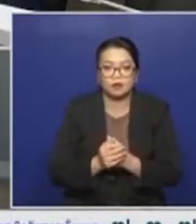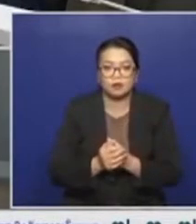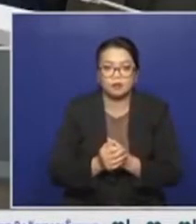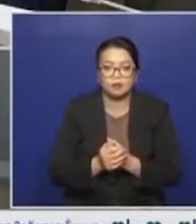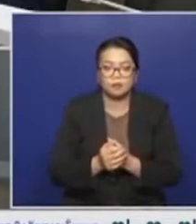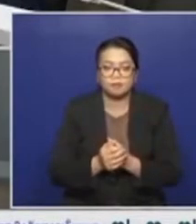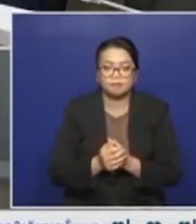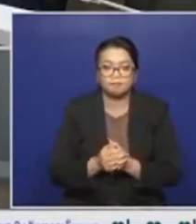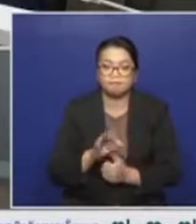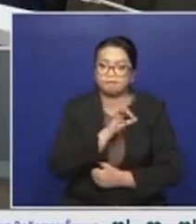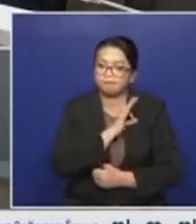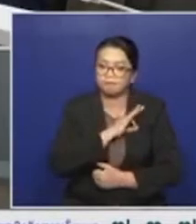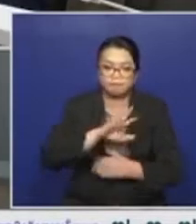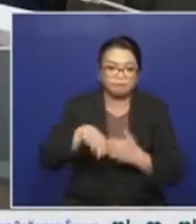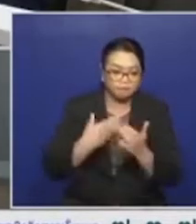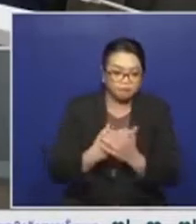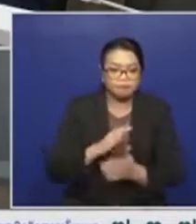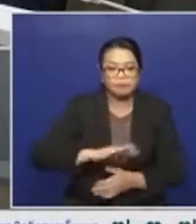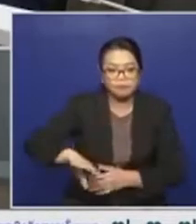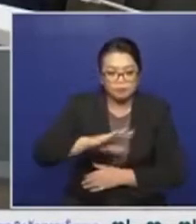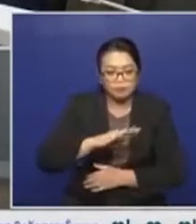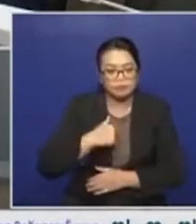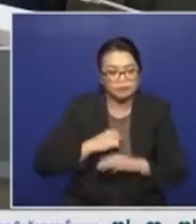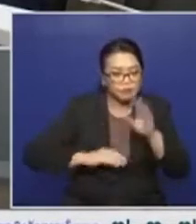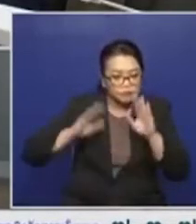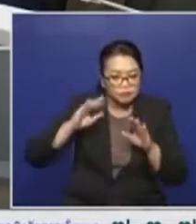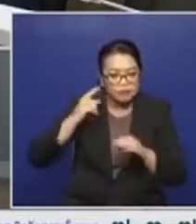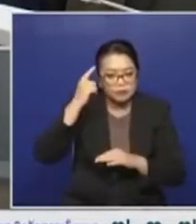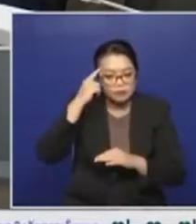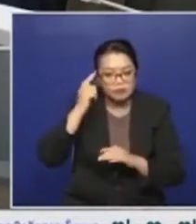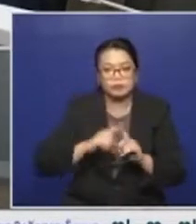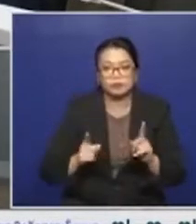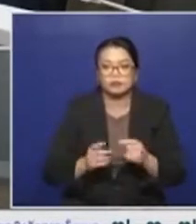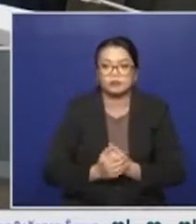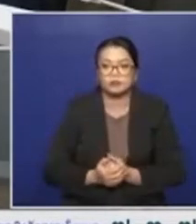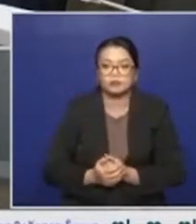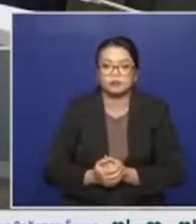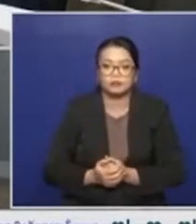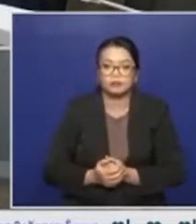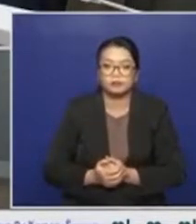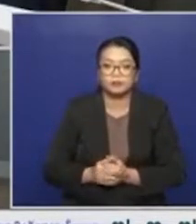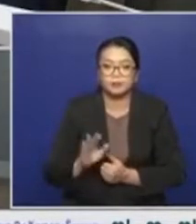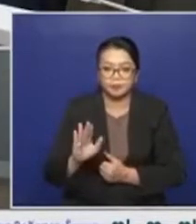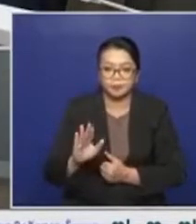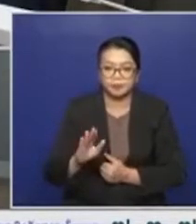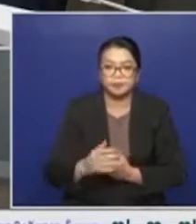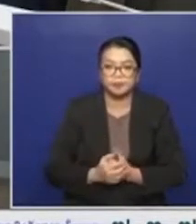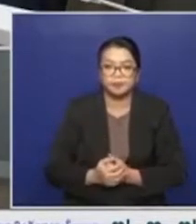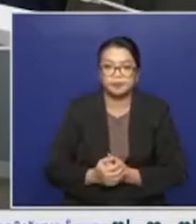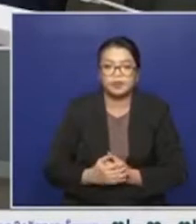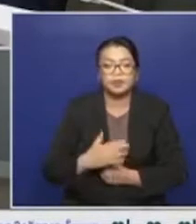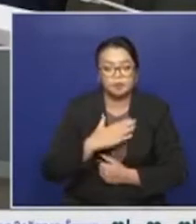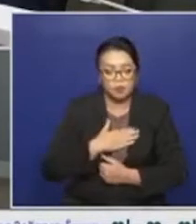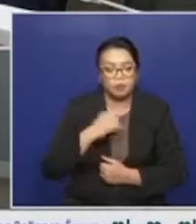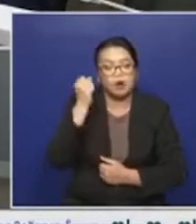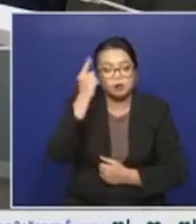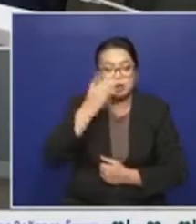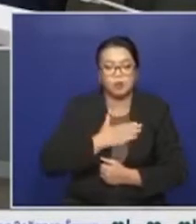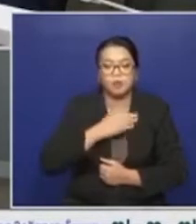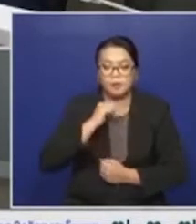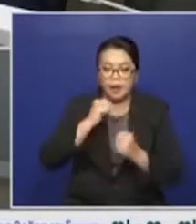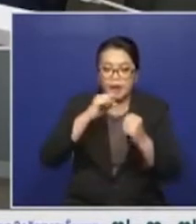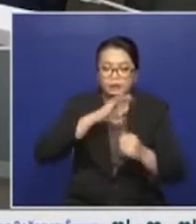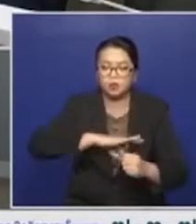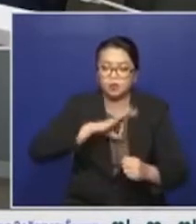ท่านสมาชิกเราต้องเข้าใจหมดแล้วนะครับว่าใครคิดทำให้ผมเย็นเกินไปไปเรื่องอื่นดีกว่าครับคำถามถึงความรู้สึกของเพื่อนสมาชิกทุกท่านนะครับ